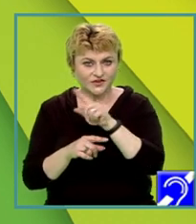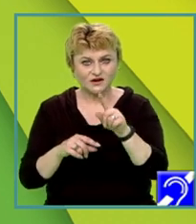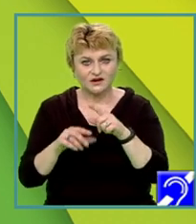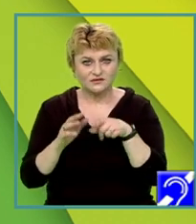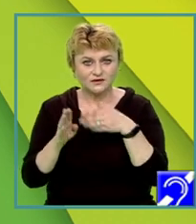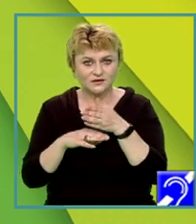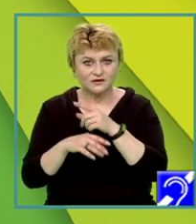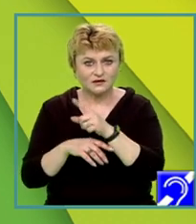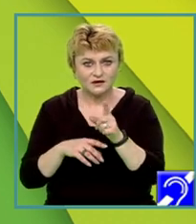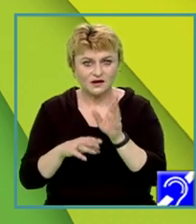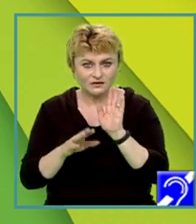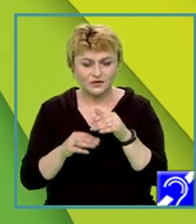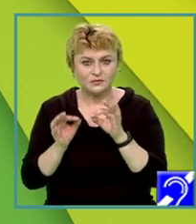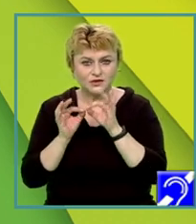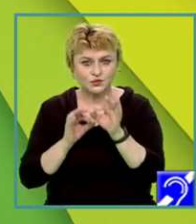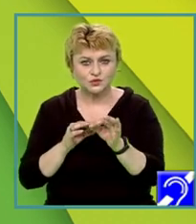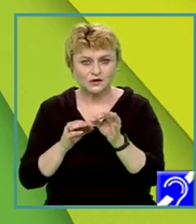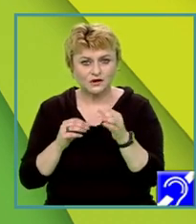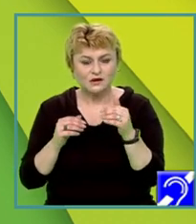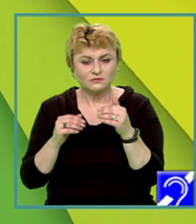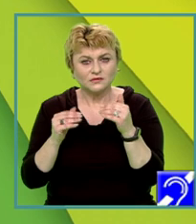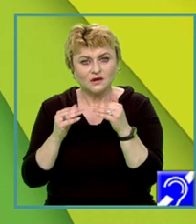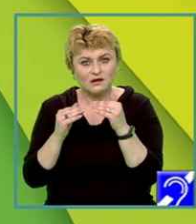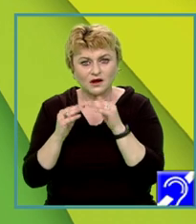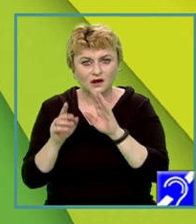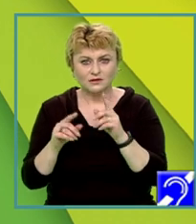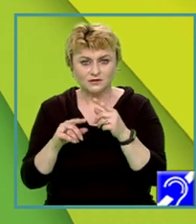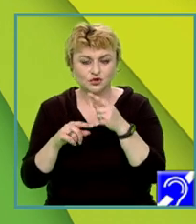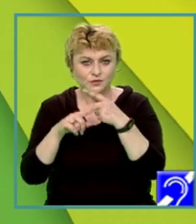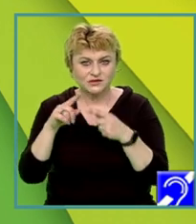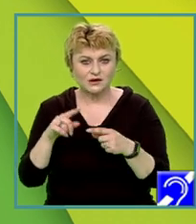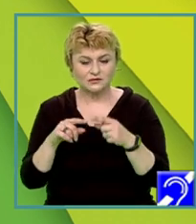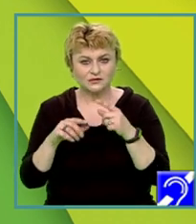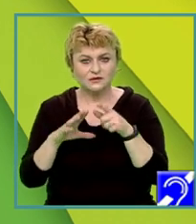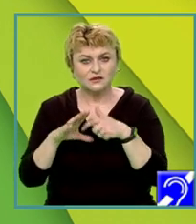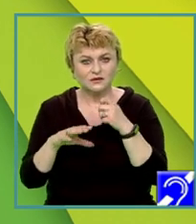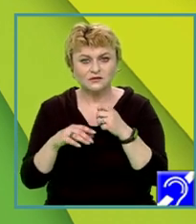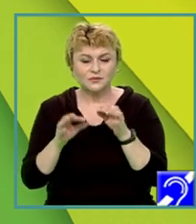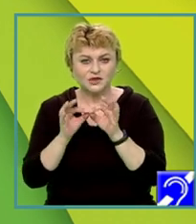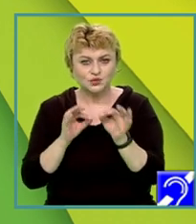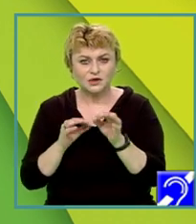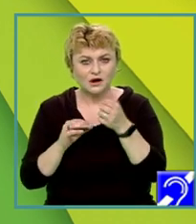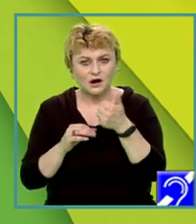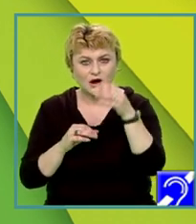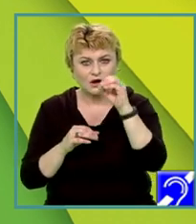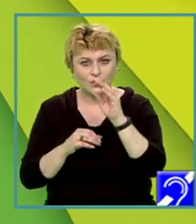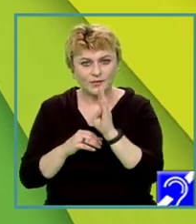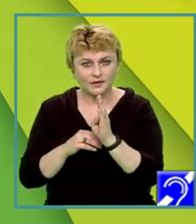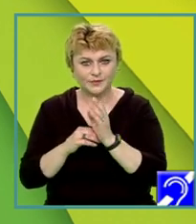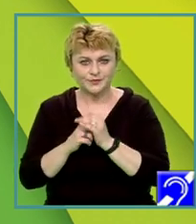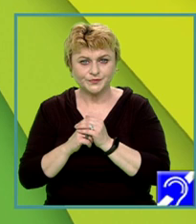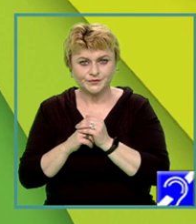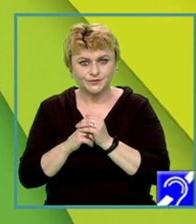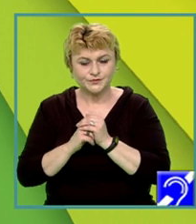având măsura egală cu jumătate din măsura unghiului AOB Deci au m este